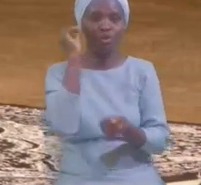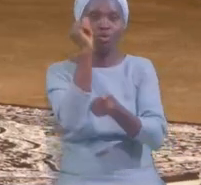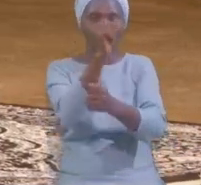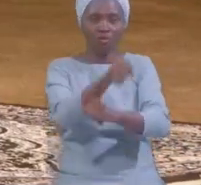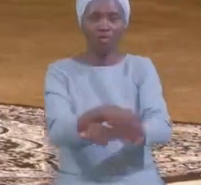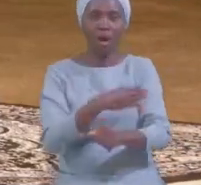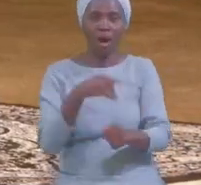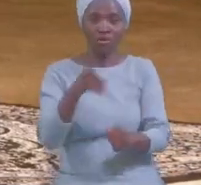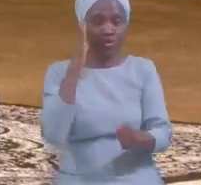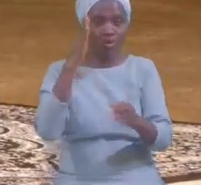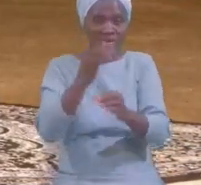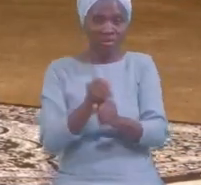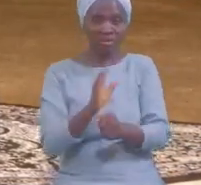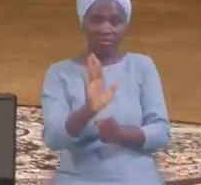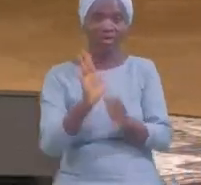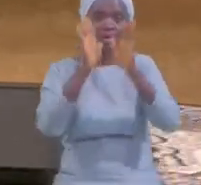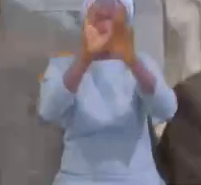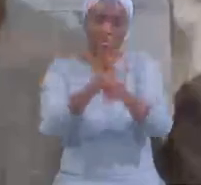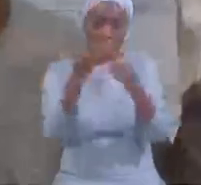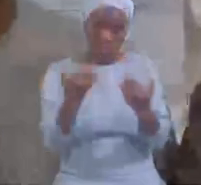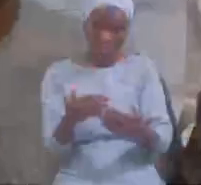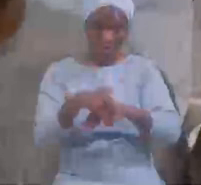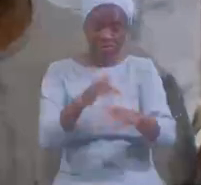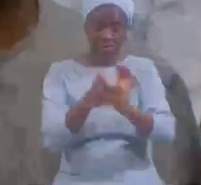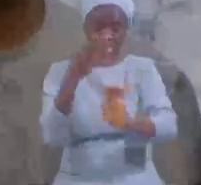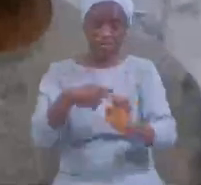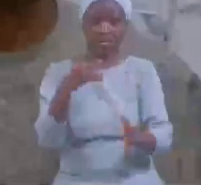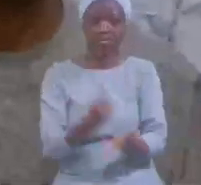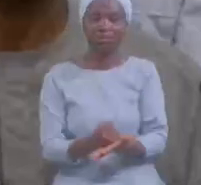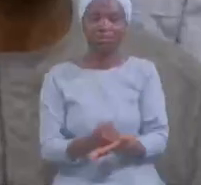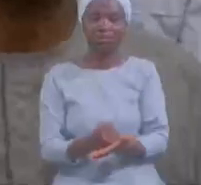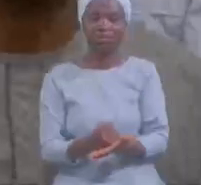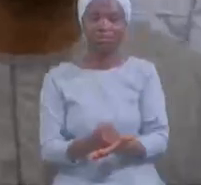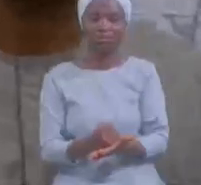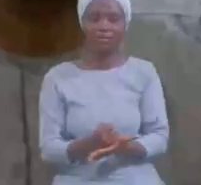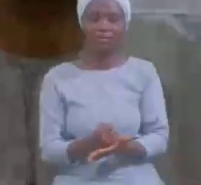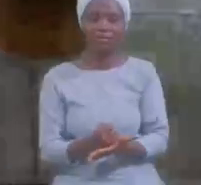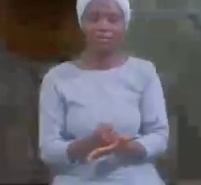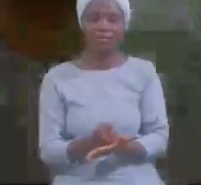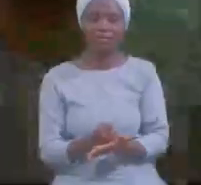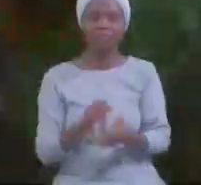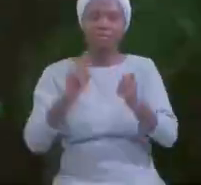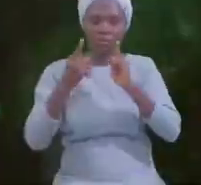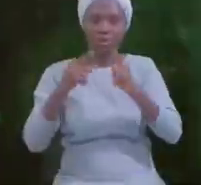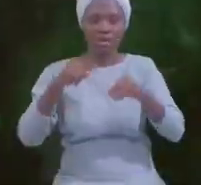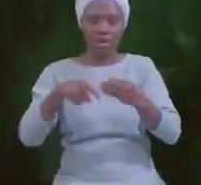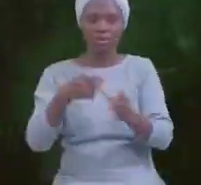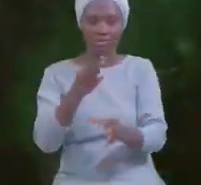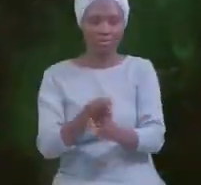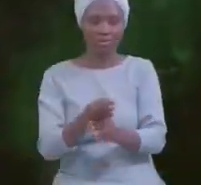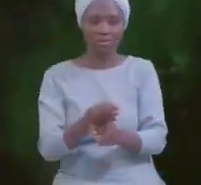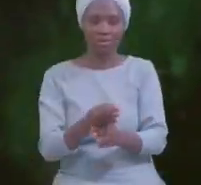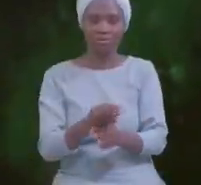le miracle ce soir au nom de Jésus-Christ. Nous parlons de la foi, pas la foi ordinaire, mais la